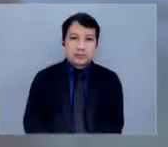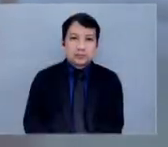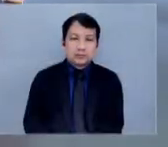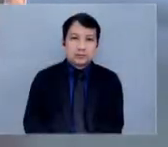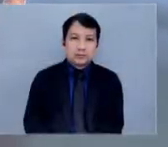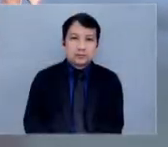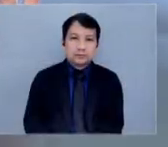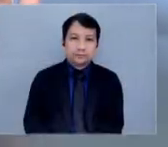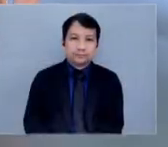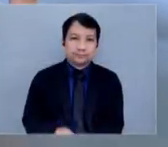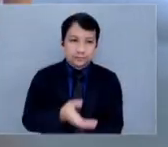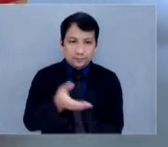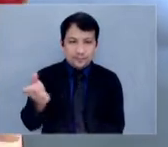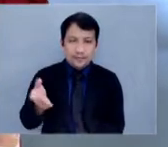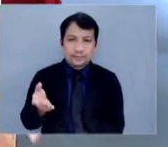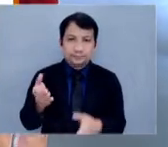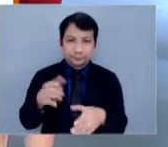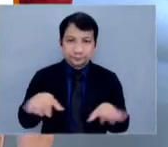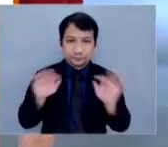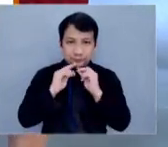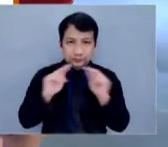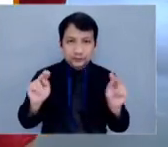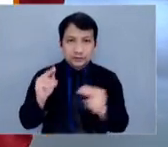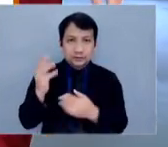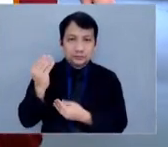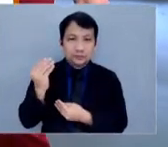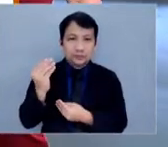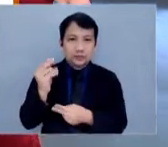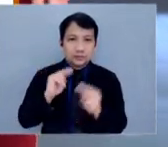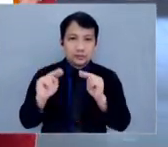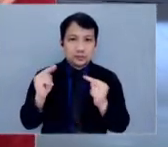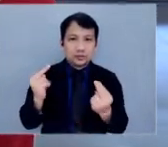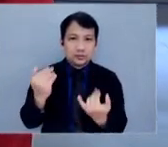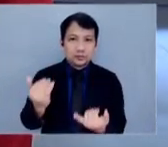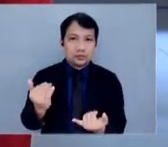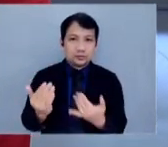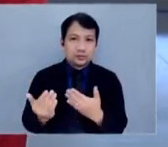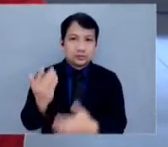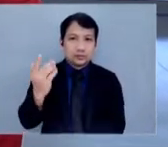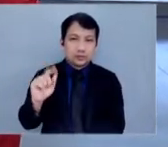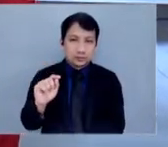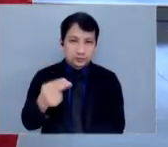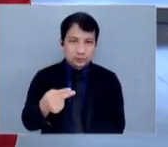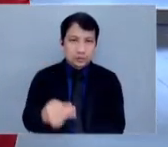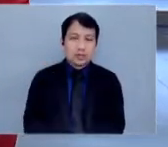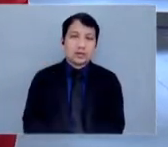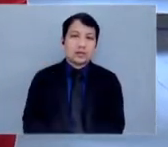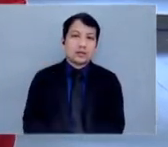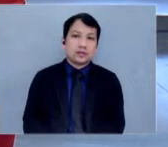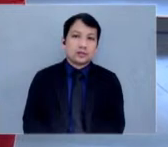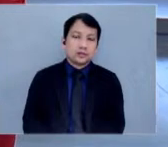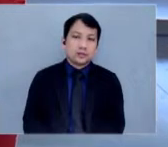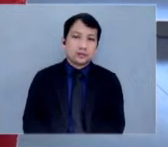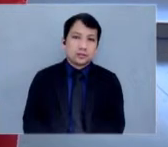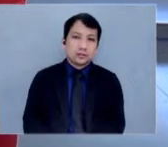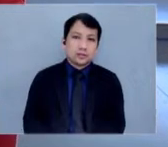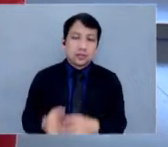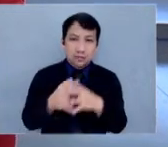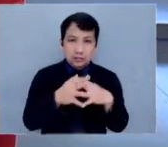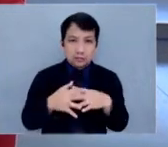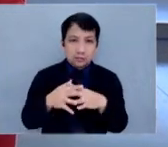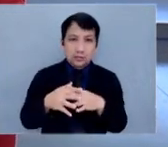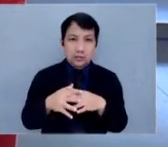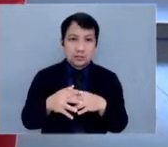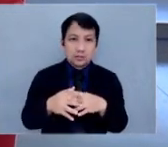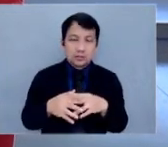Mga kapatid, eto na nga ang mga maiinit na showbiz balita ngayong Webes. Deported na ang American ex-partner ng